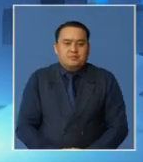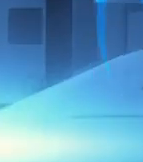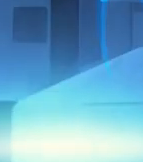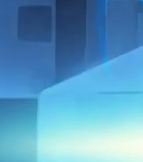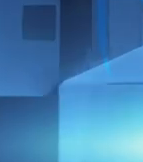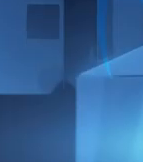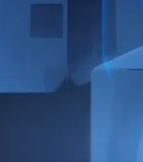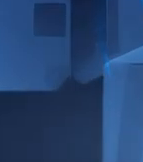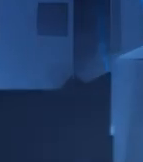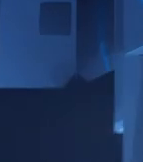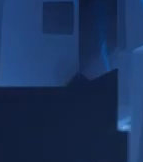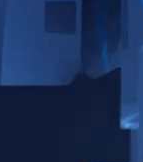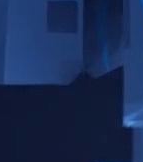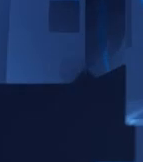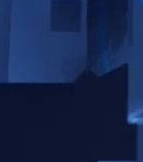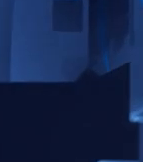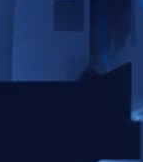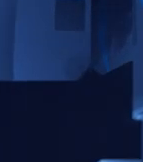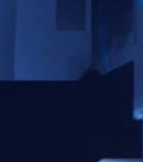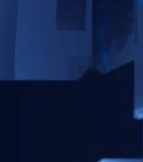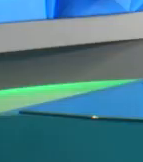Кастурганов, телеканал ЖТСУ.